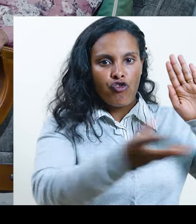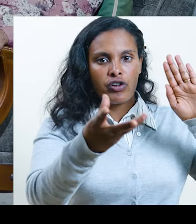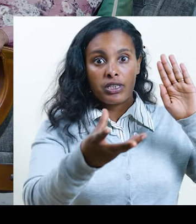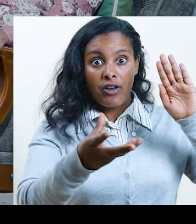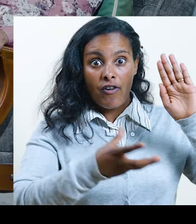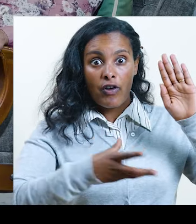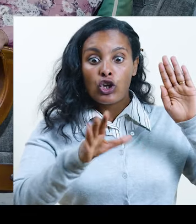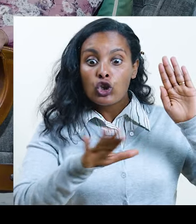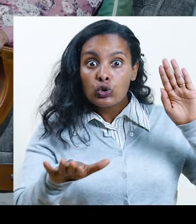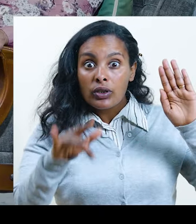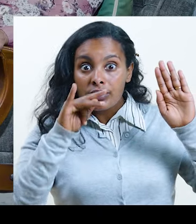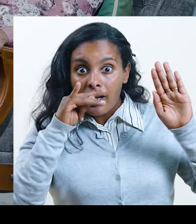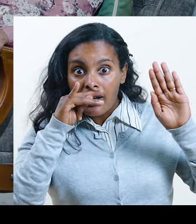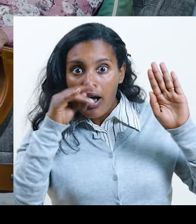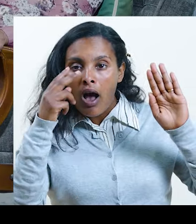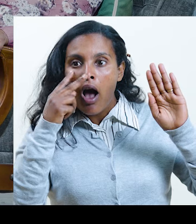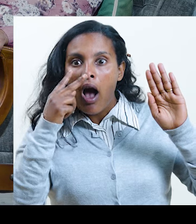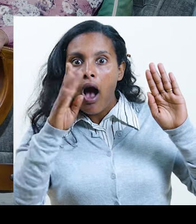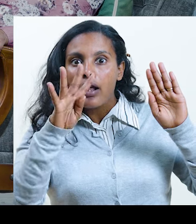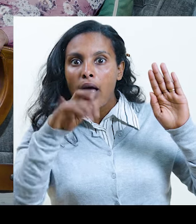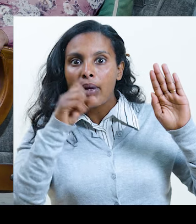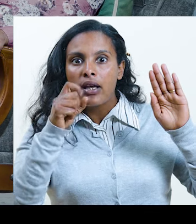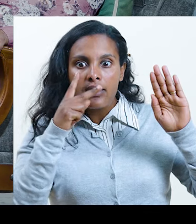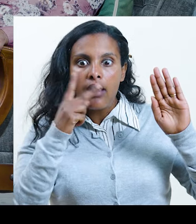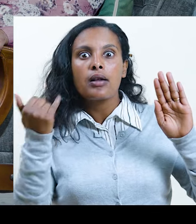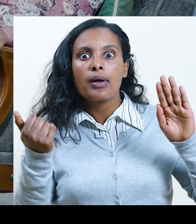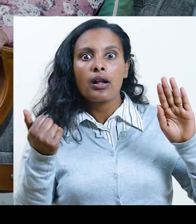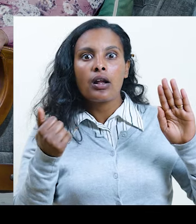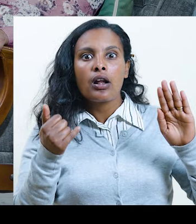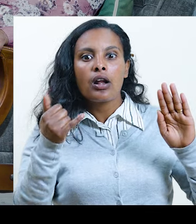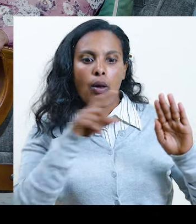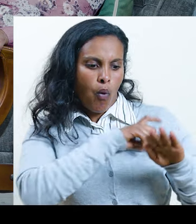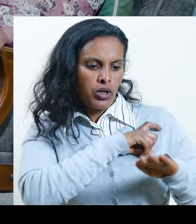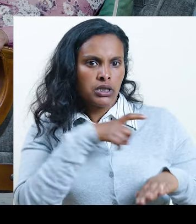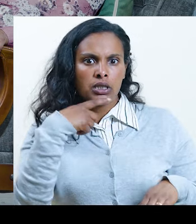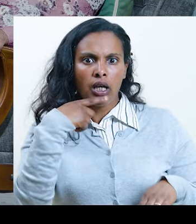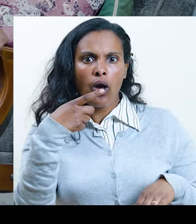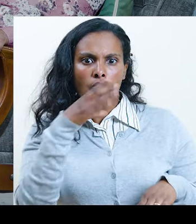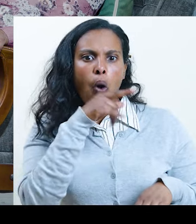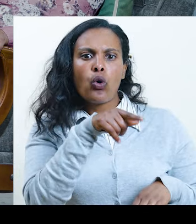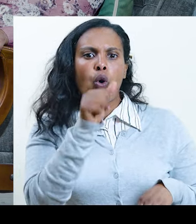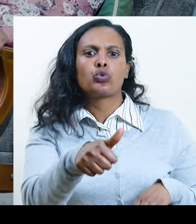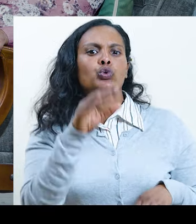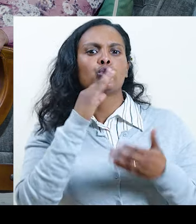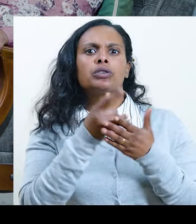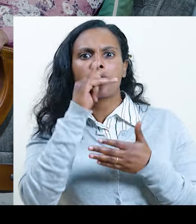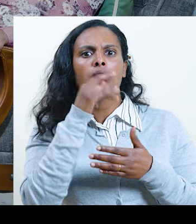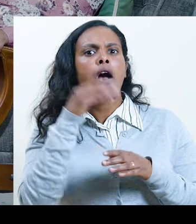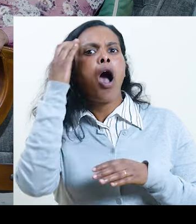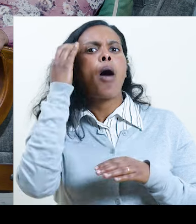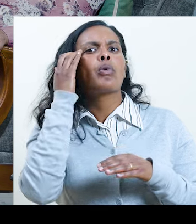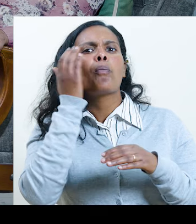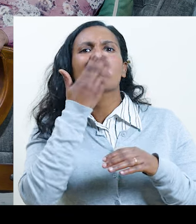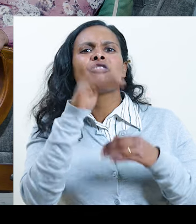ገልብጦ ሲደፋባት፣ ልጁ በልጅነት አእምሮ የአራት አመት ልጅ እያየ ለፖሊስ ቃሉን የሰጠው እሱ ነው። ይሄ ልጅ ምንድን